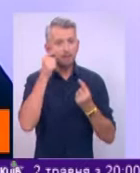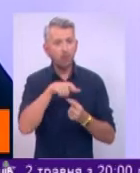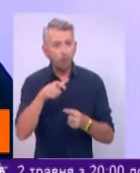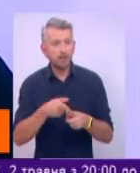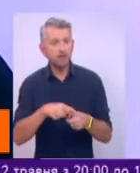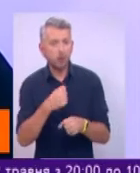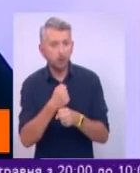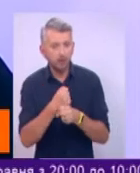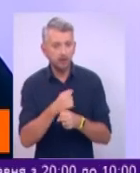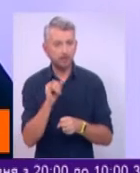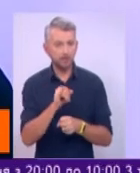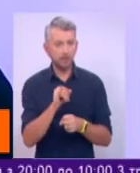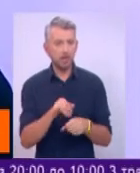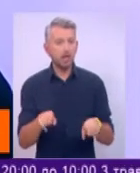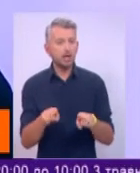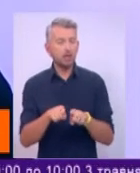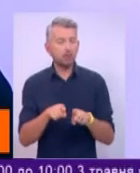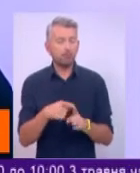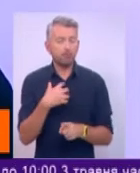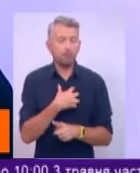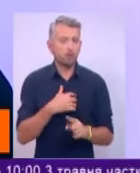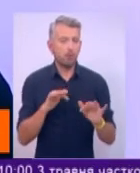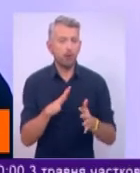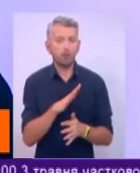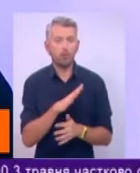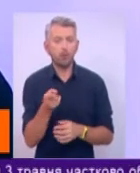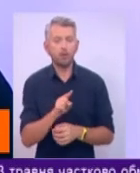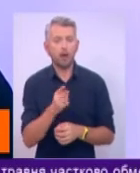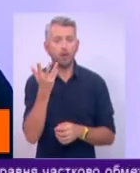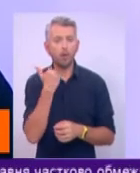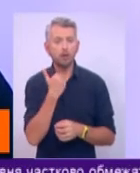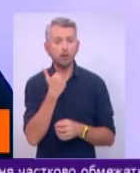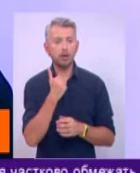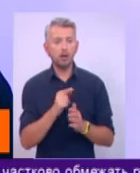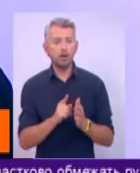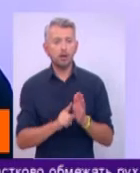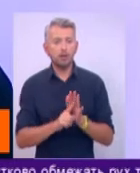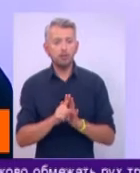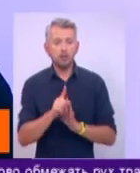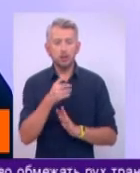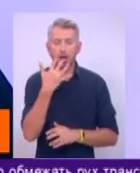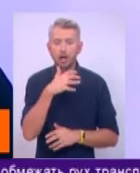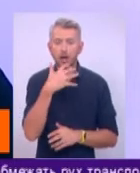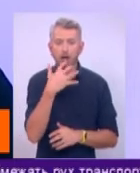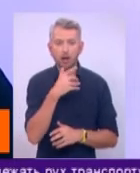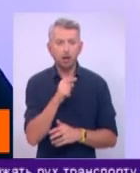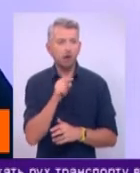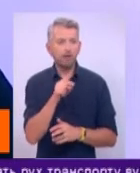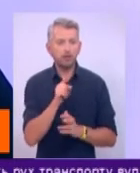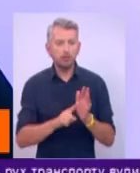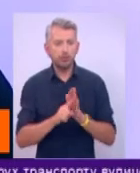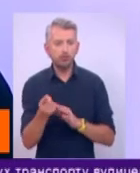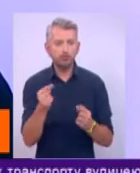і таким кульмінаційним моментом було те, коли пішла спека, і вони почали один з одним